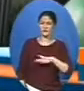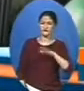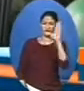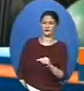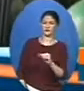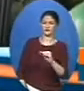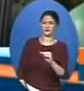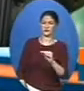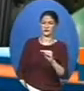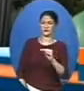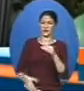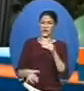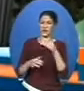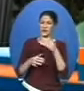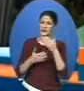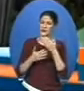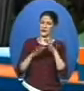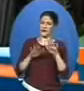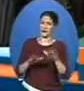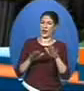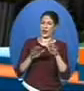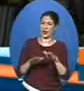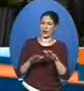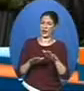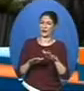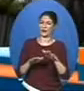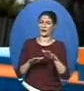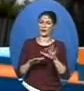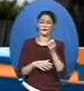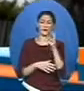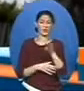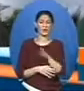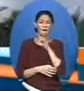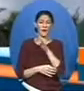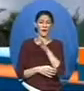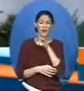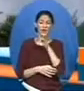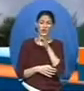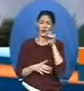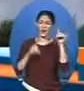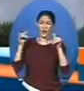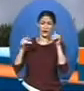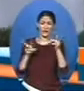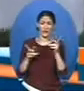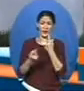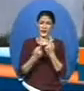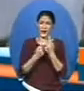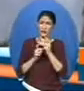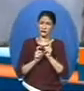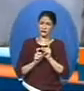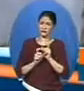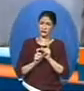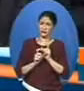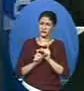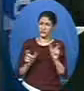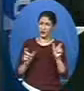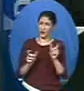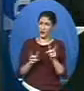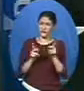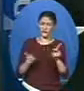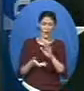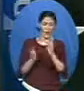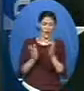אותו. אם יש בעיה של רעש, אפשר לפתור את זה בדיאלוג. למה צריך חוק בשביל זה? אבל מתברר